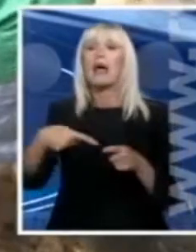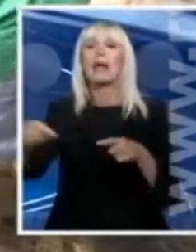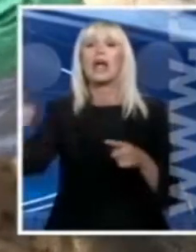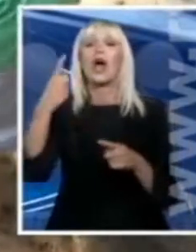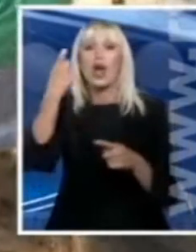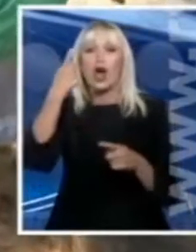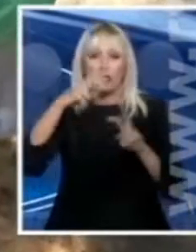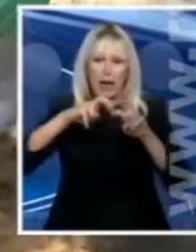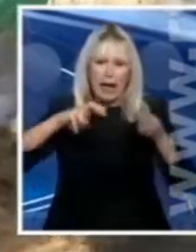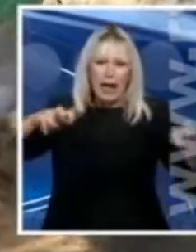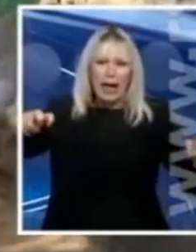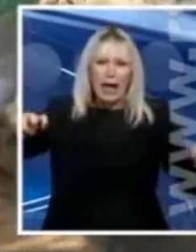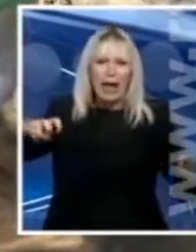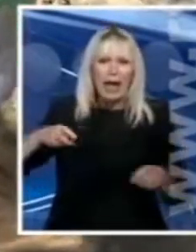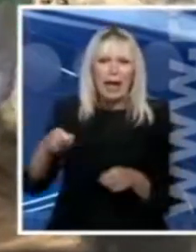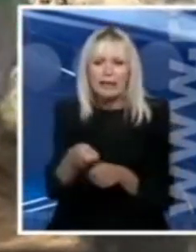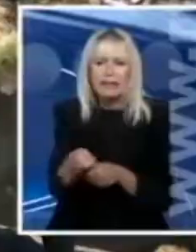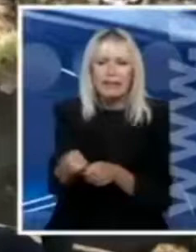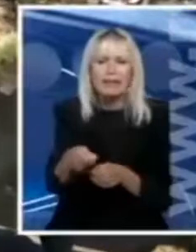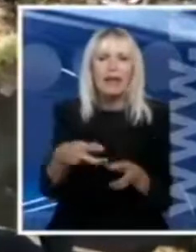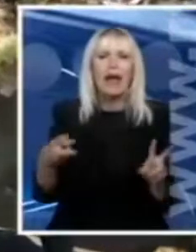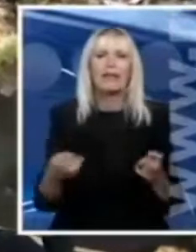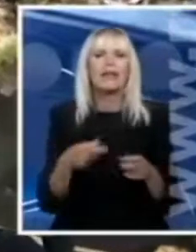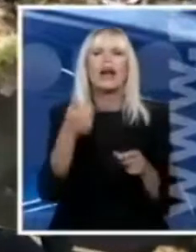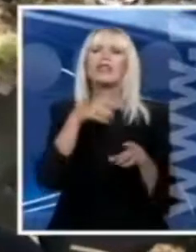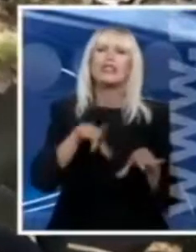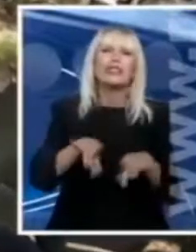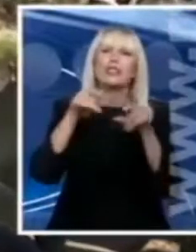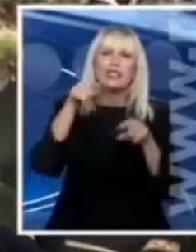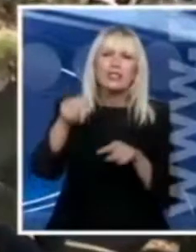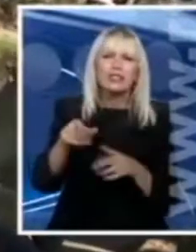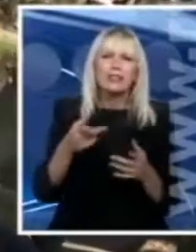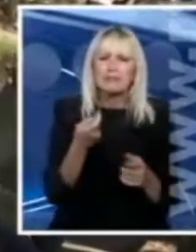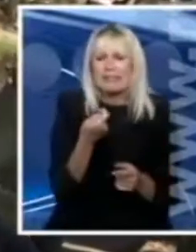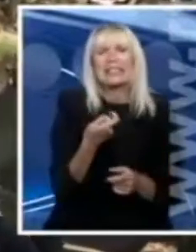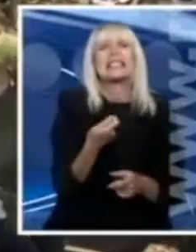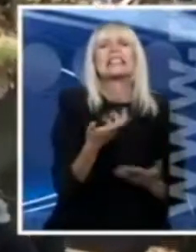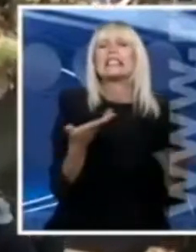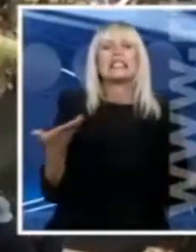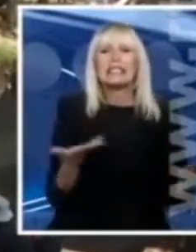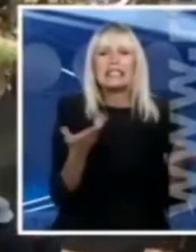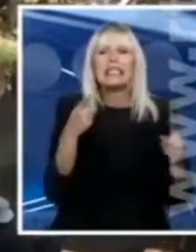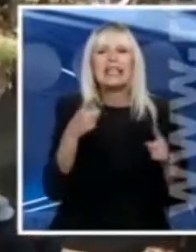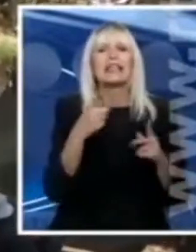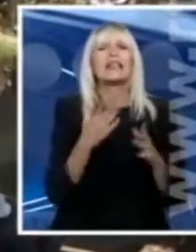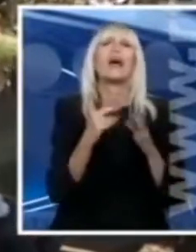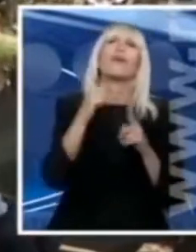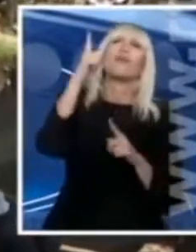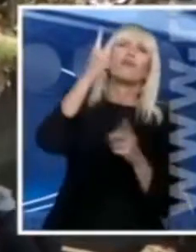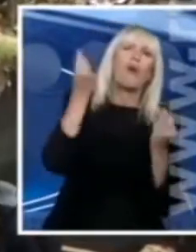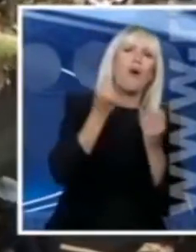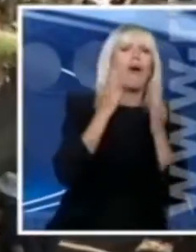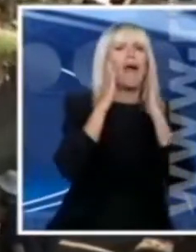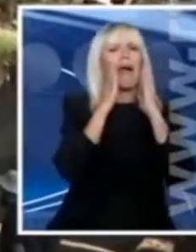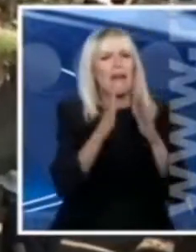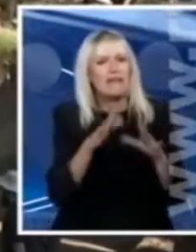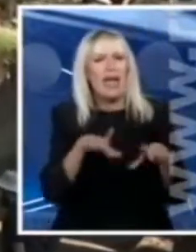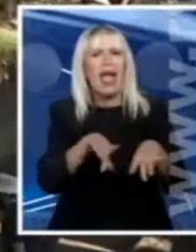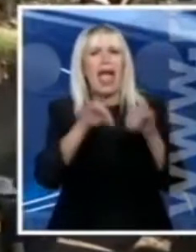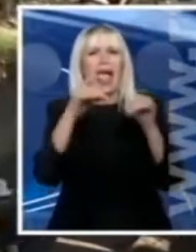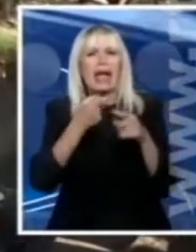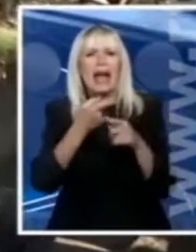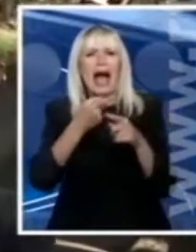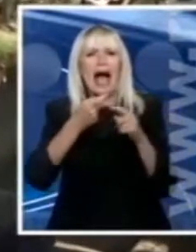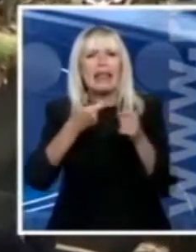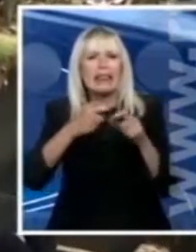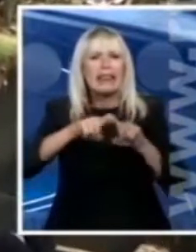jednoj sondi, uz obilje novog materijala. To su sitni nalazi kultnog ili religijskog karaktera, da tako kažem. To